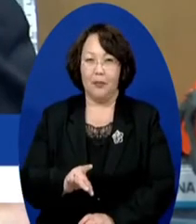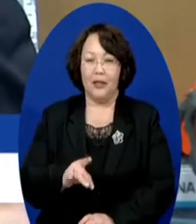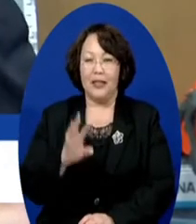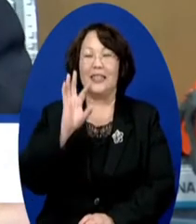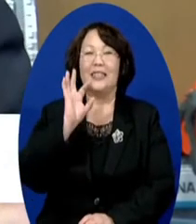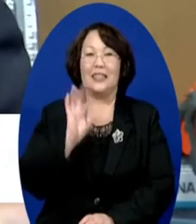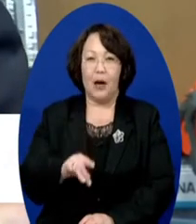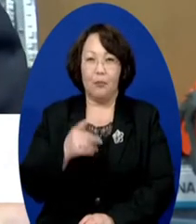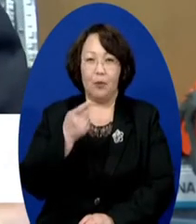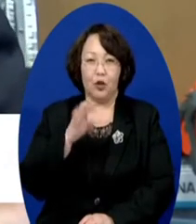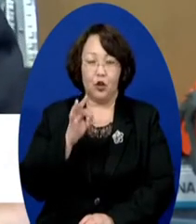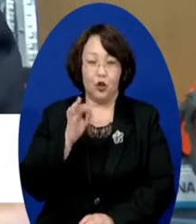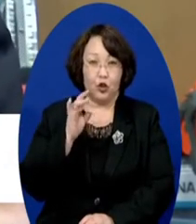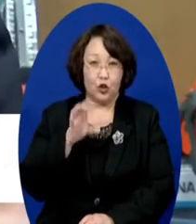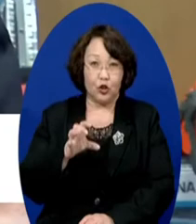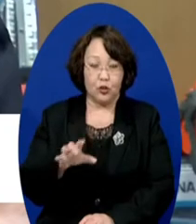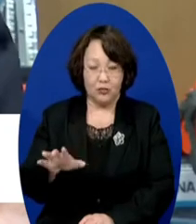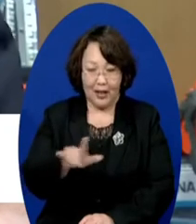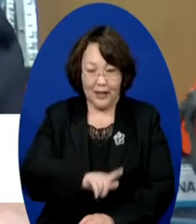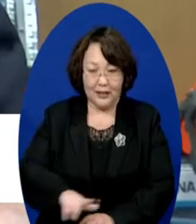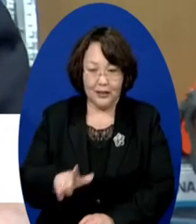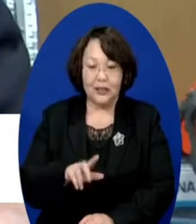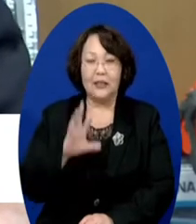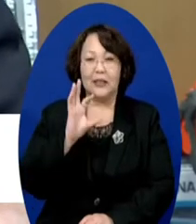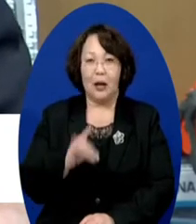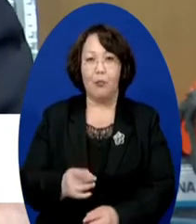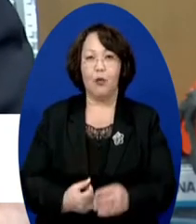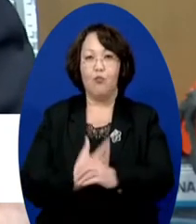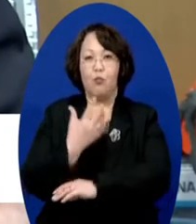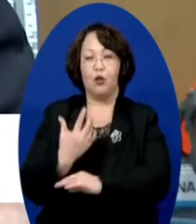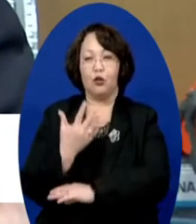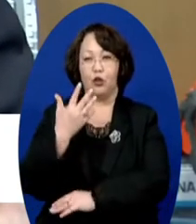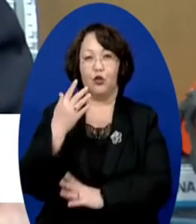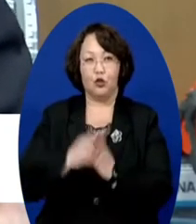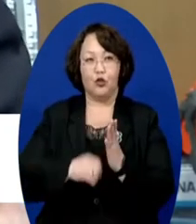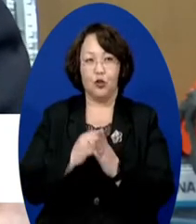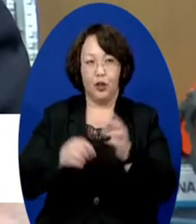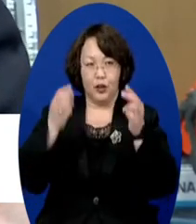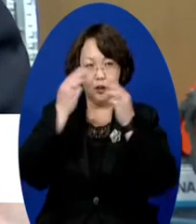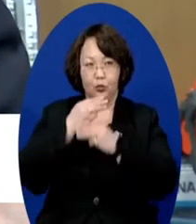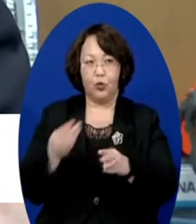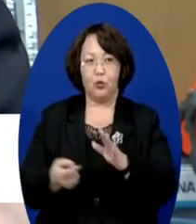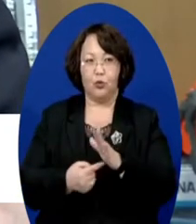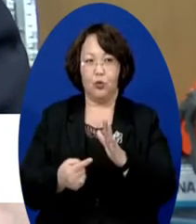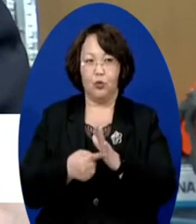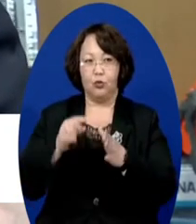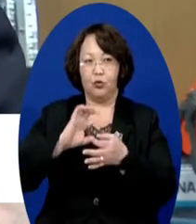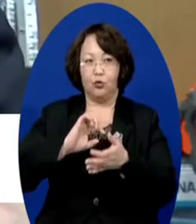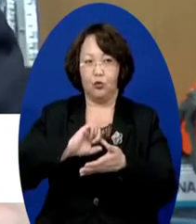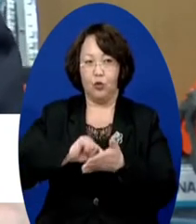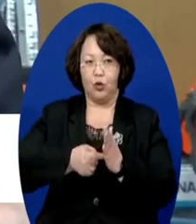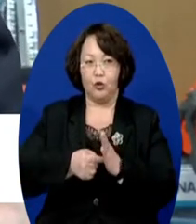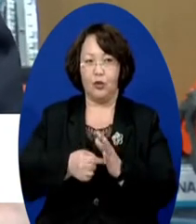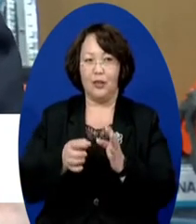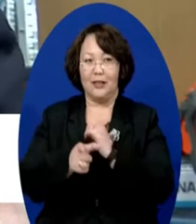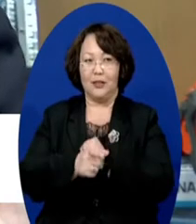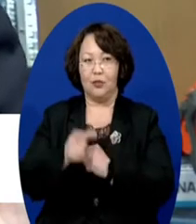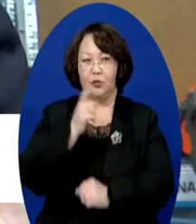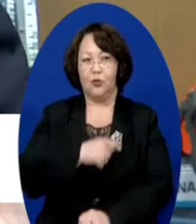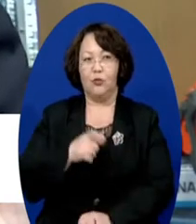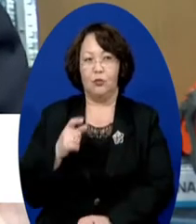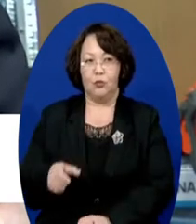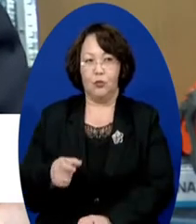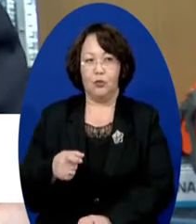ямар хөрстөө газар ямар одоо шишээ нь мод ботлог урмуул тарих юм бэ гэдгийг нэлээд тийм шинжилх ухааны үндэстэй тооцоотой мэрэгжлийн улсуудын